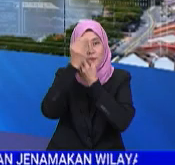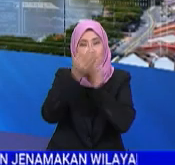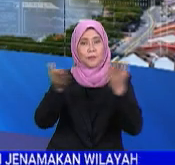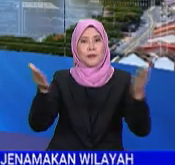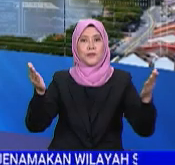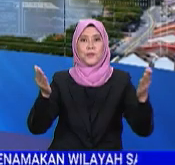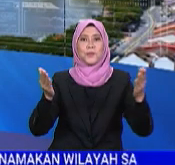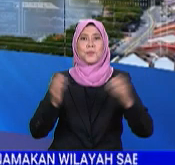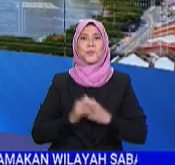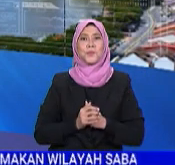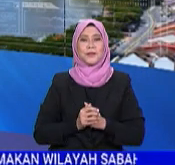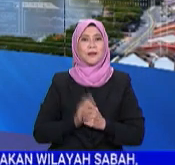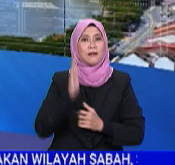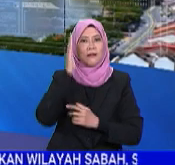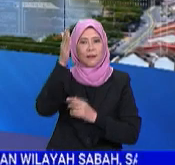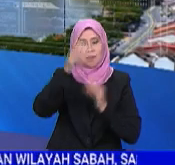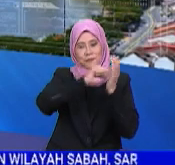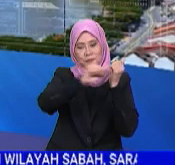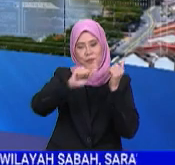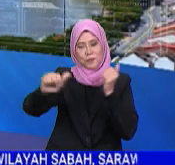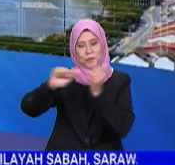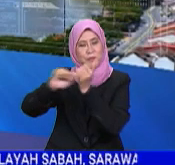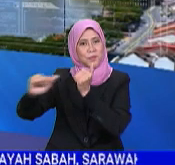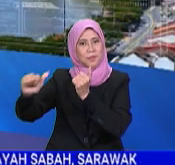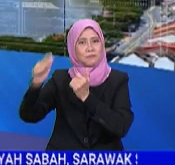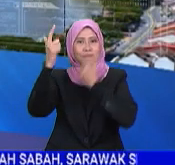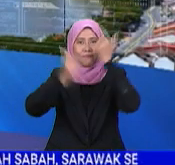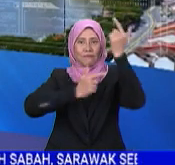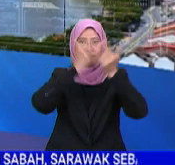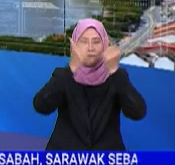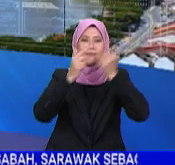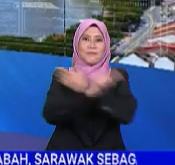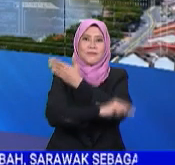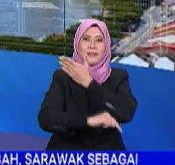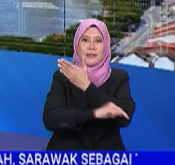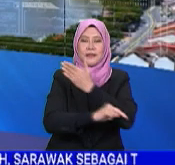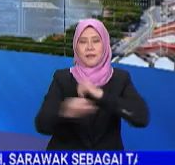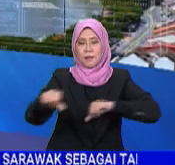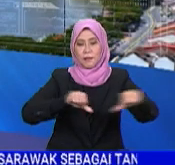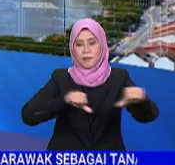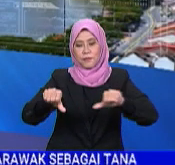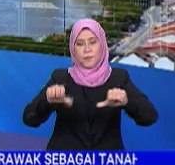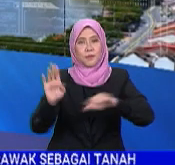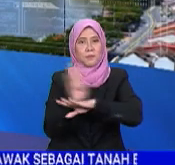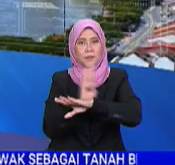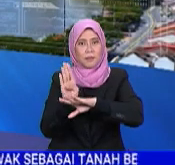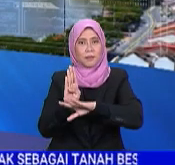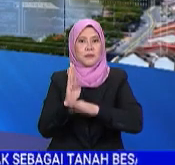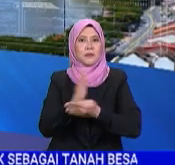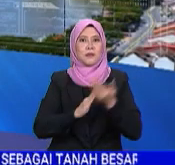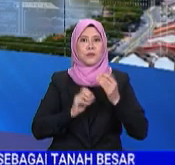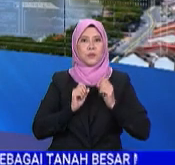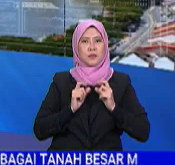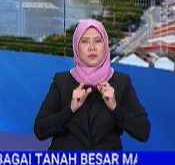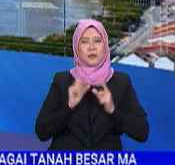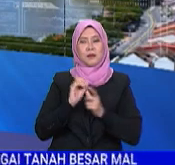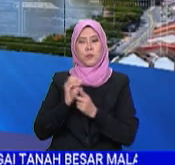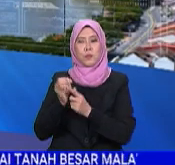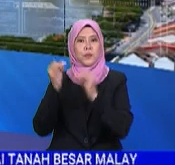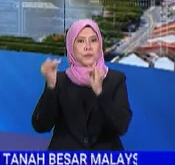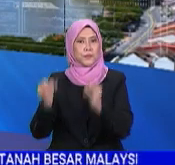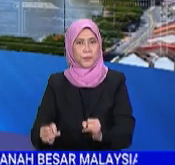Yusril tidak langsung akan mempromosikan Eko pelancongan Negeri selain activity penjagaan sektor swasta atau